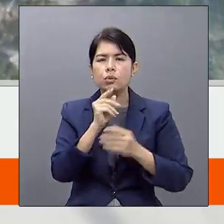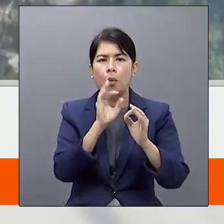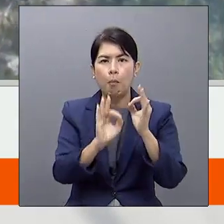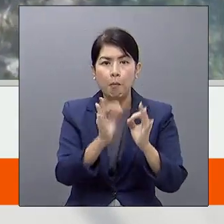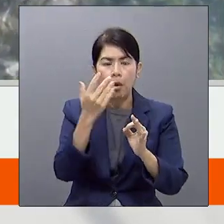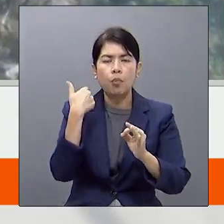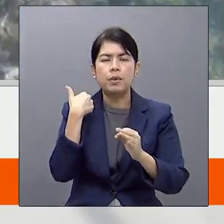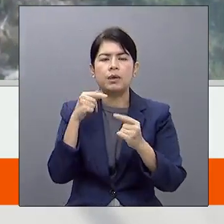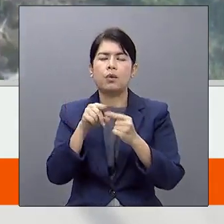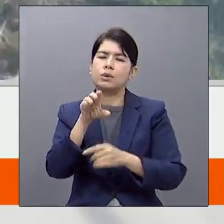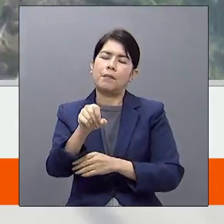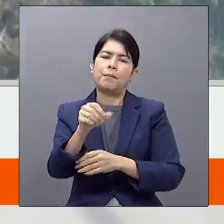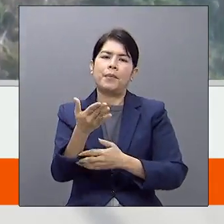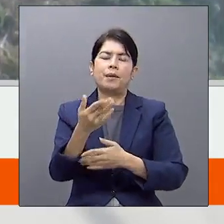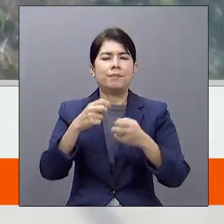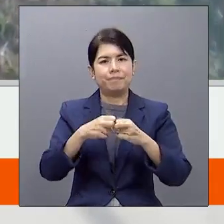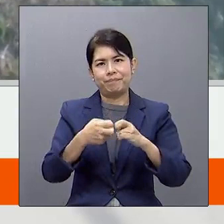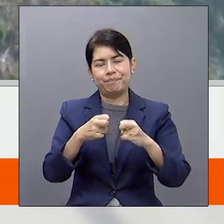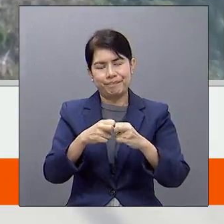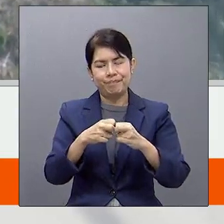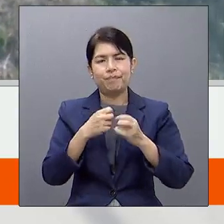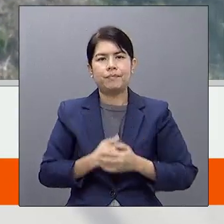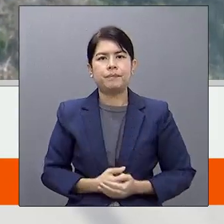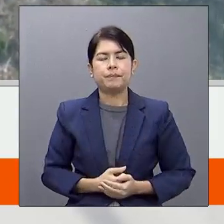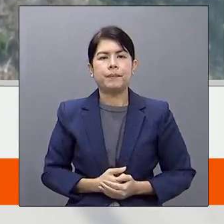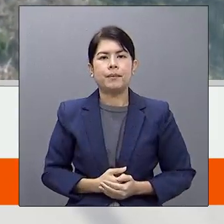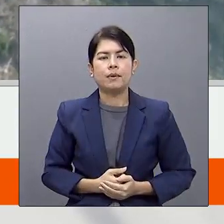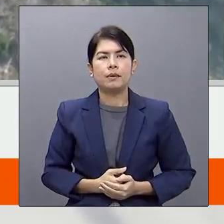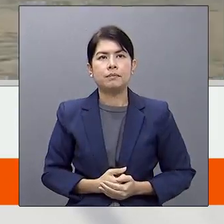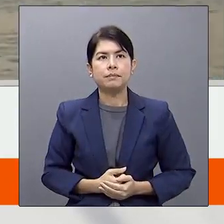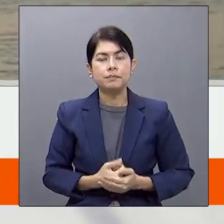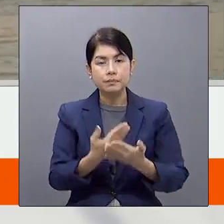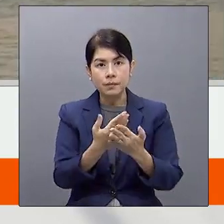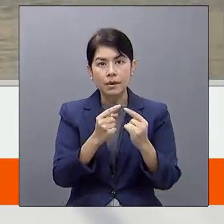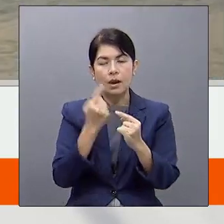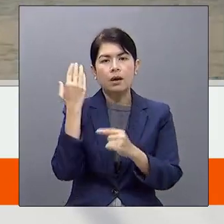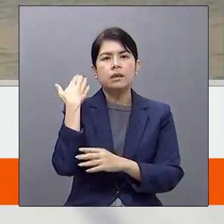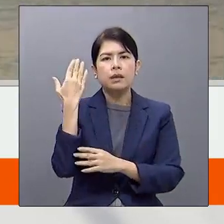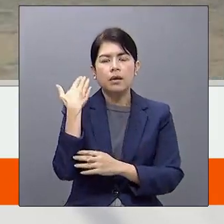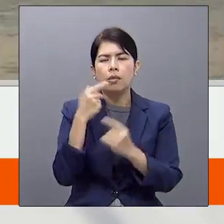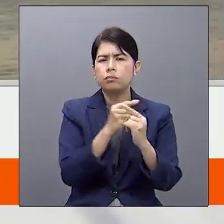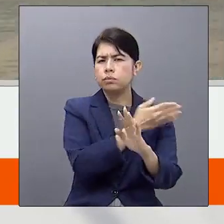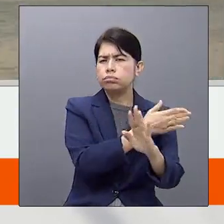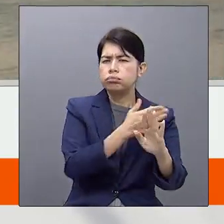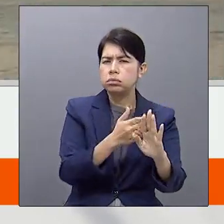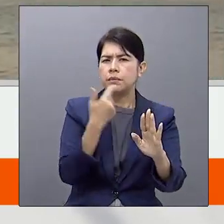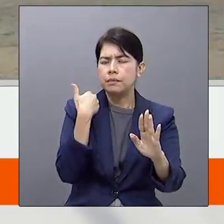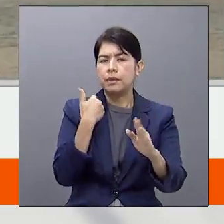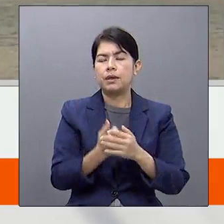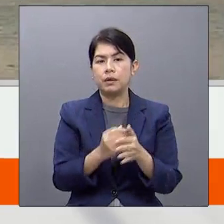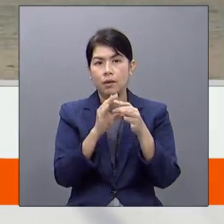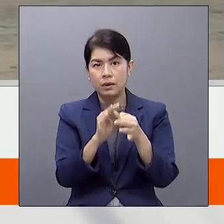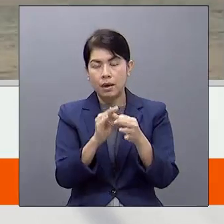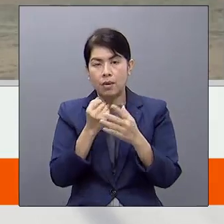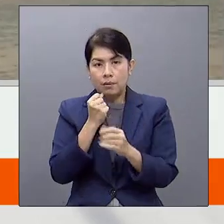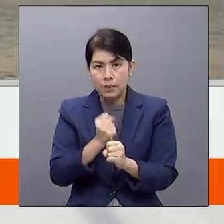วิ่งหนีมันก็เลยลามกลายเป็นพื้นที่ใหญ่ไปครับ แต่ทีนี้เนี่ยหลายปีเนี่ยเรื่องของการมีส่วนร่วมเนี่ยดูจะเป็นสิ่งที่รัฐพยายามจะบ